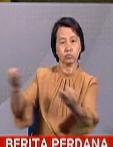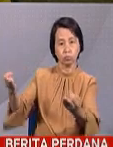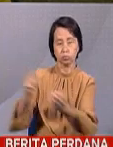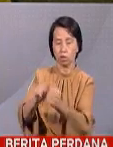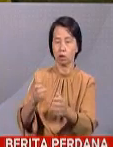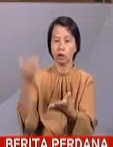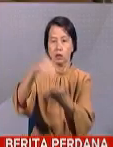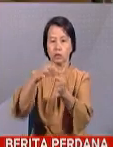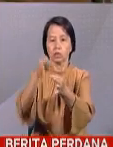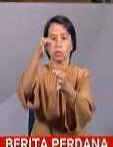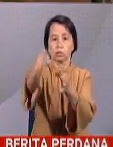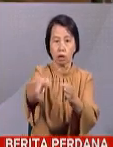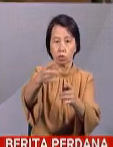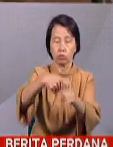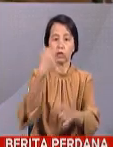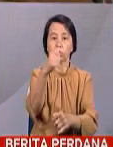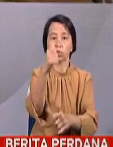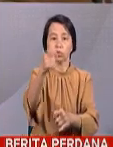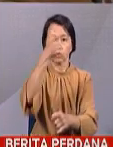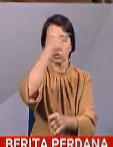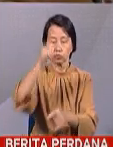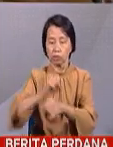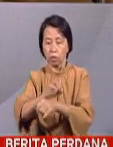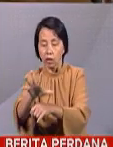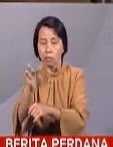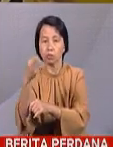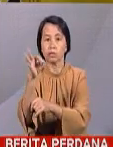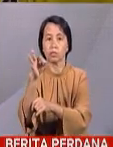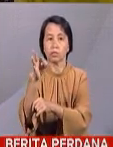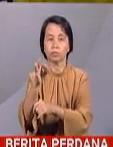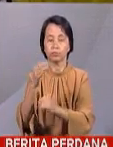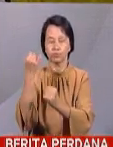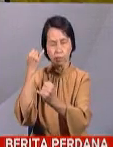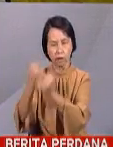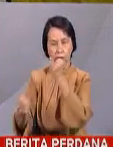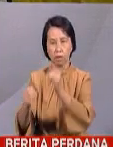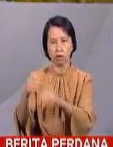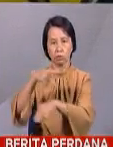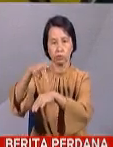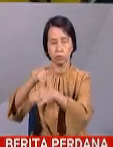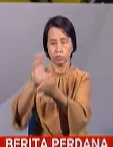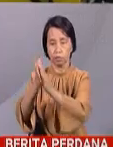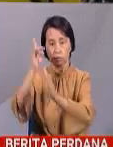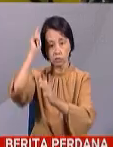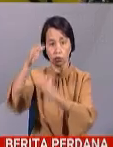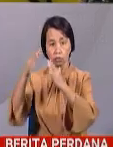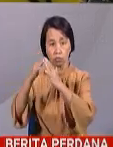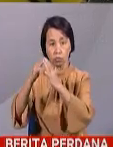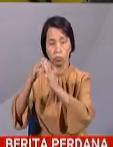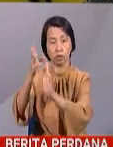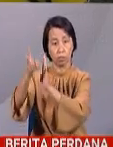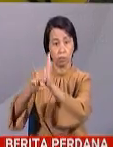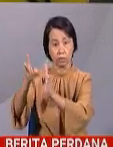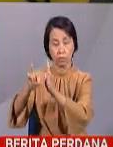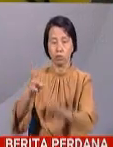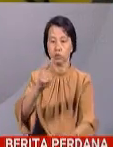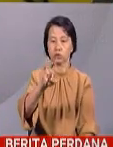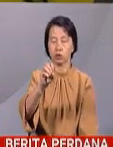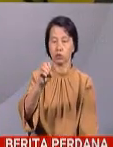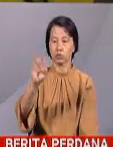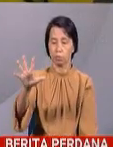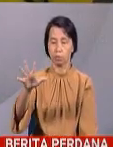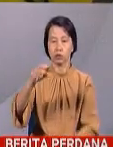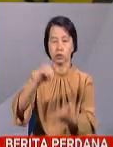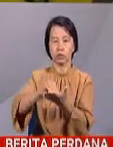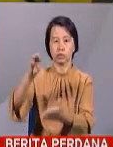ditangguhkan sekali lagi pada Oktober ini akibat wabak covid-19 kali terakhir Filipina menjadi tuan rumah untuk temasha ini adalah pada 2005